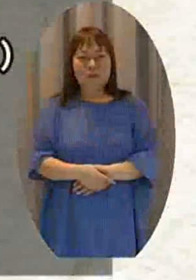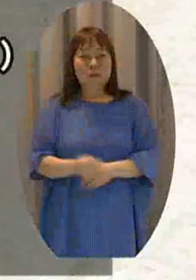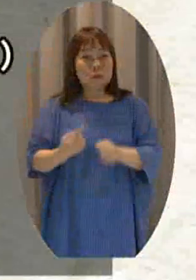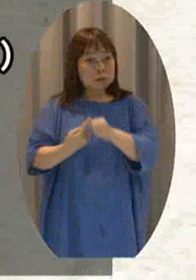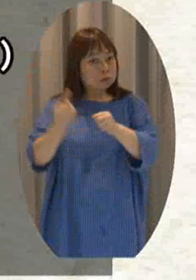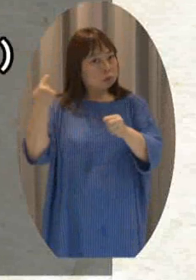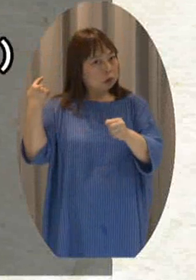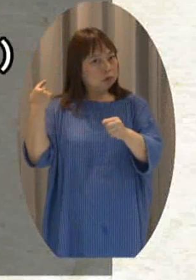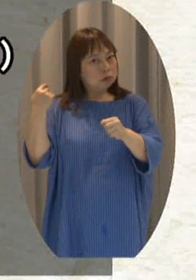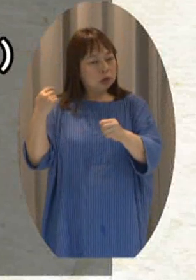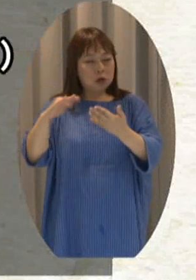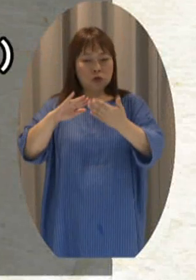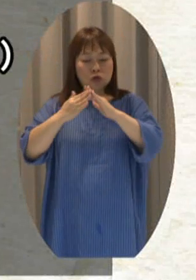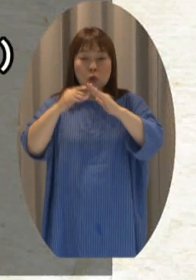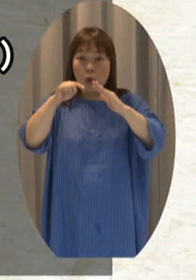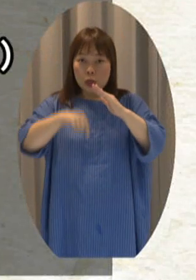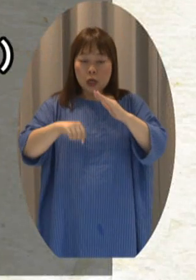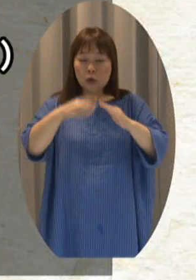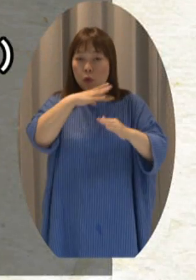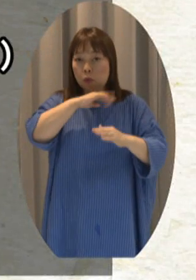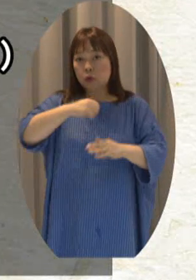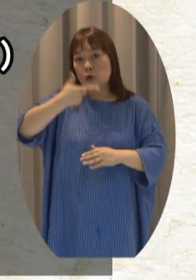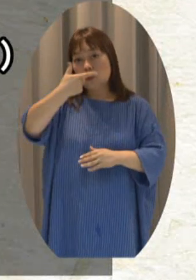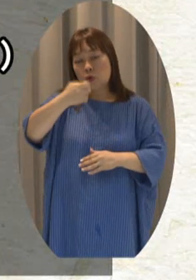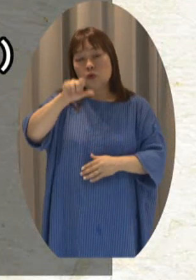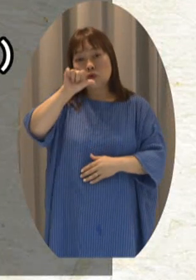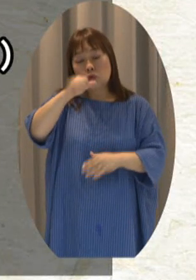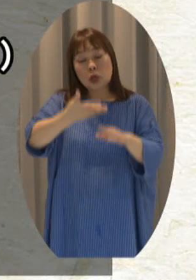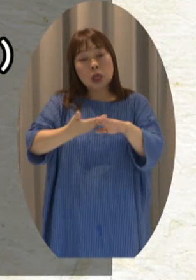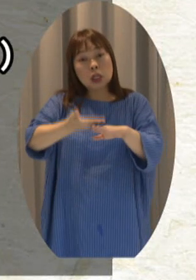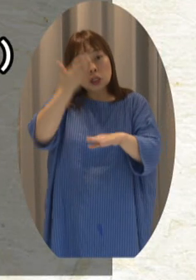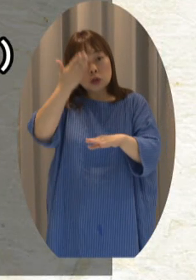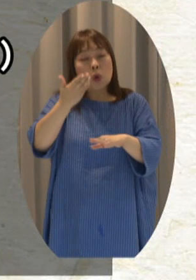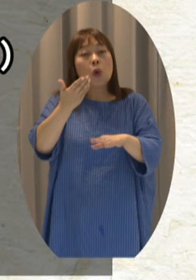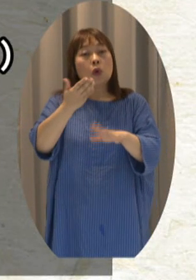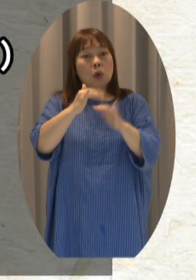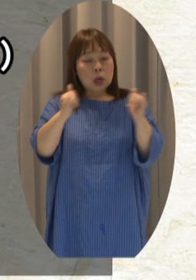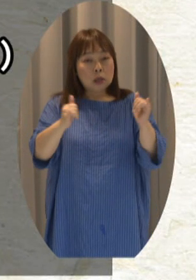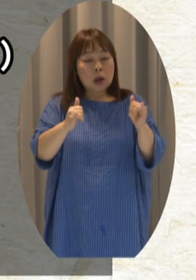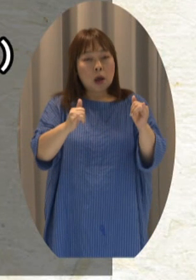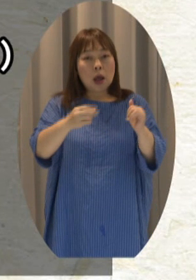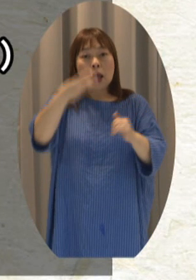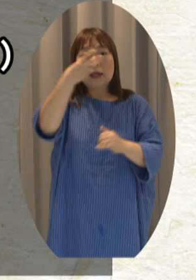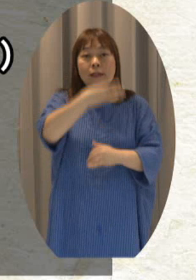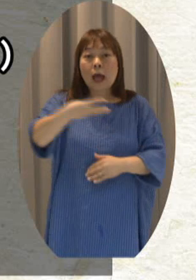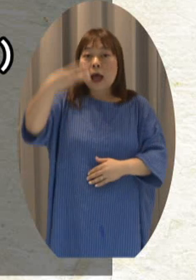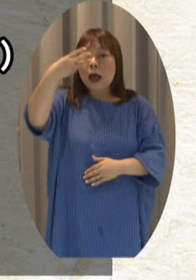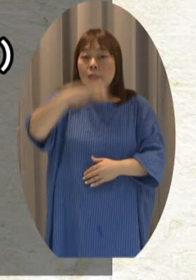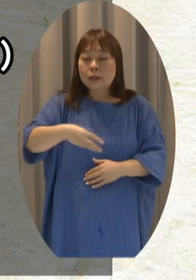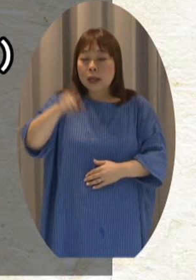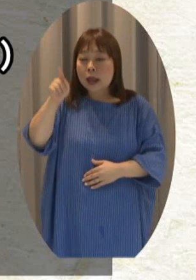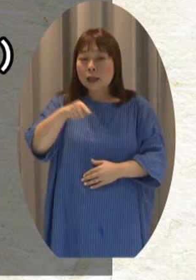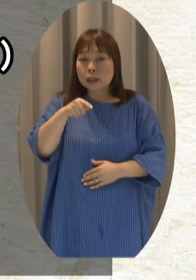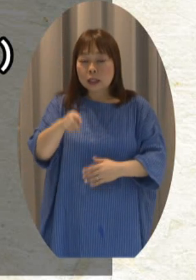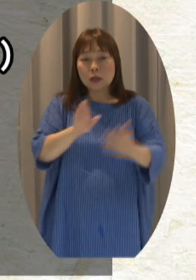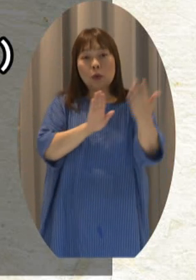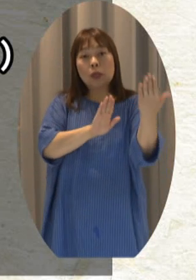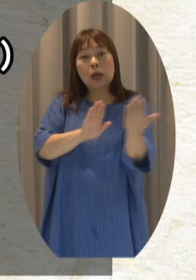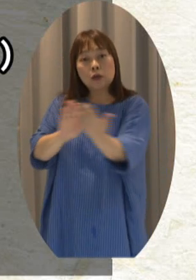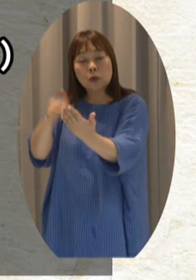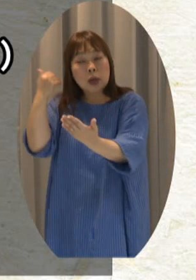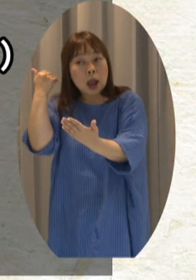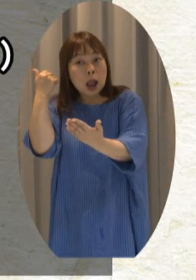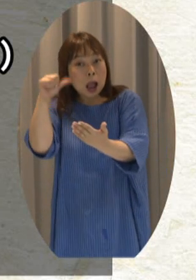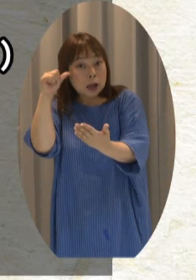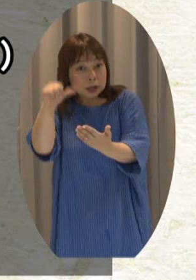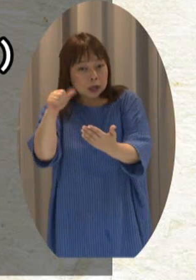昨年、町内の65歳以上の住民3000人を対象にしたアンケート、